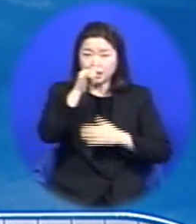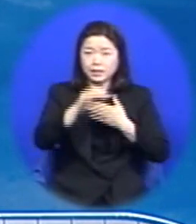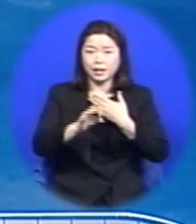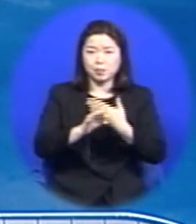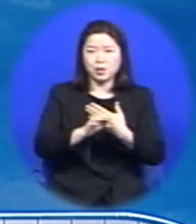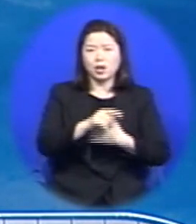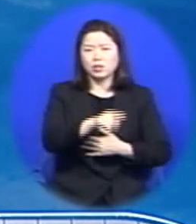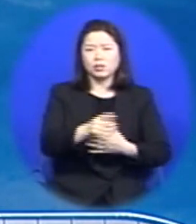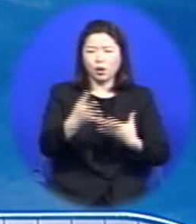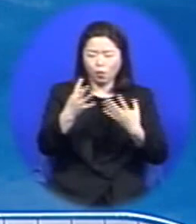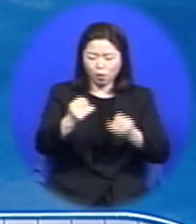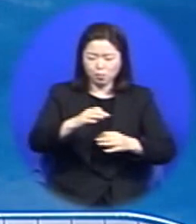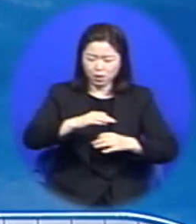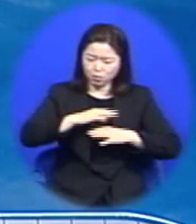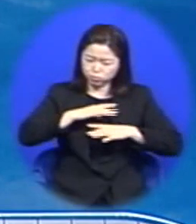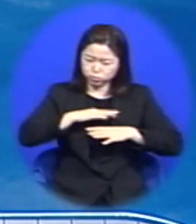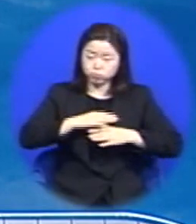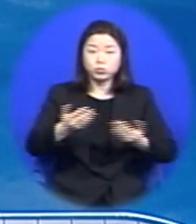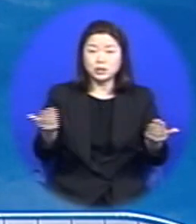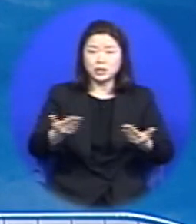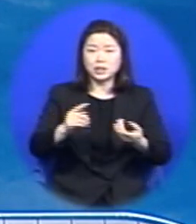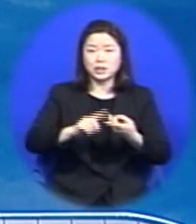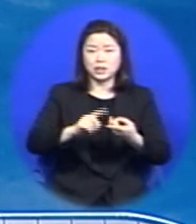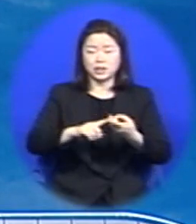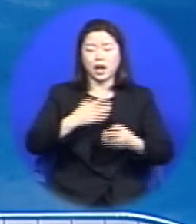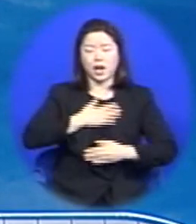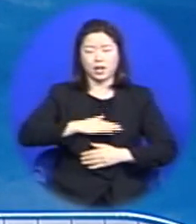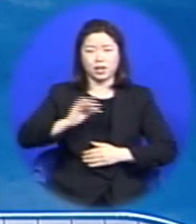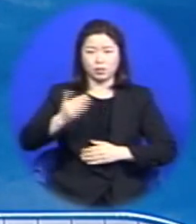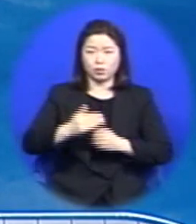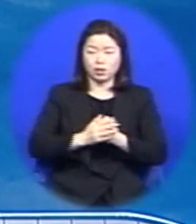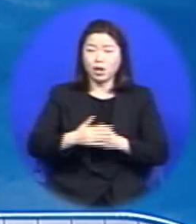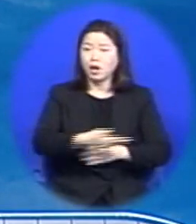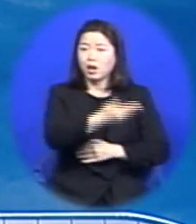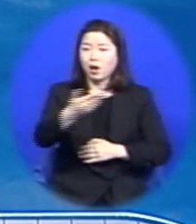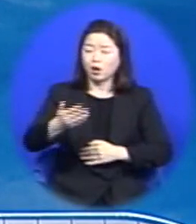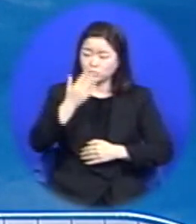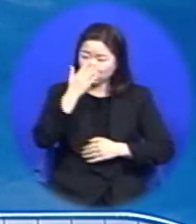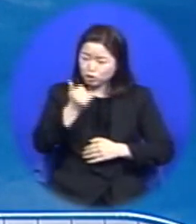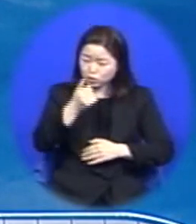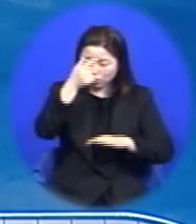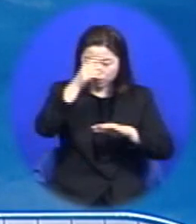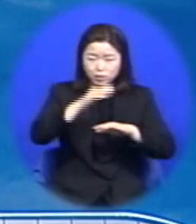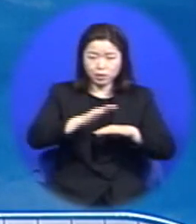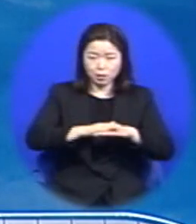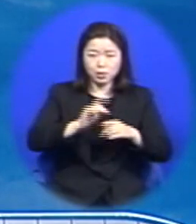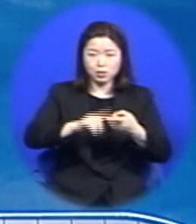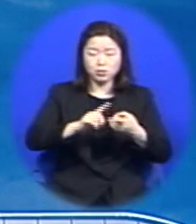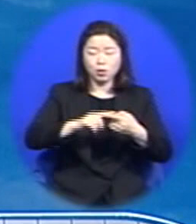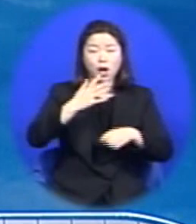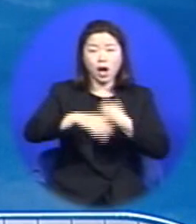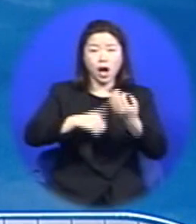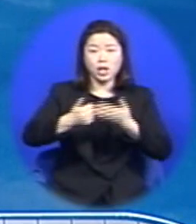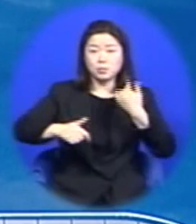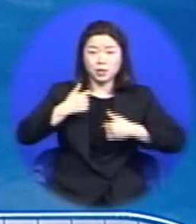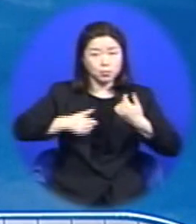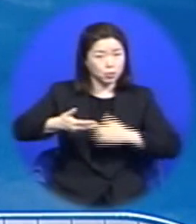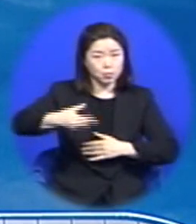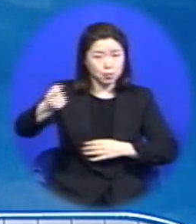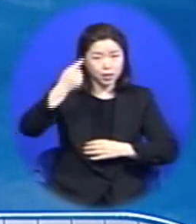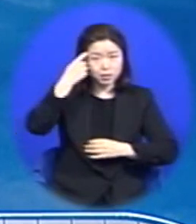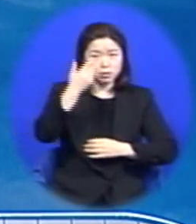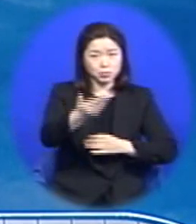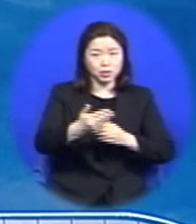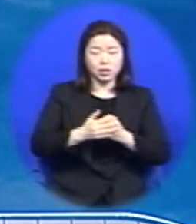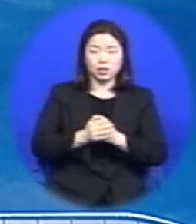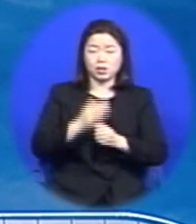있다면 그게 얼마나 무서운 것인가를 아셔야 돼요. 여러분이 지겨운 예배를 하나님은 기쁘게 받으시겠습니까? 성경에